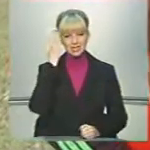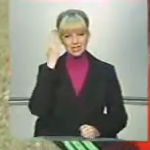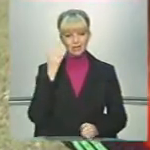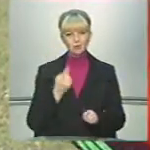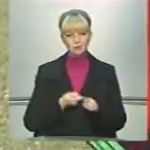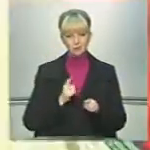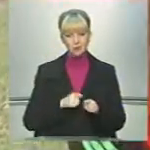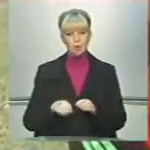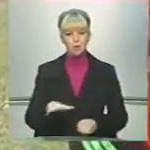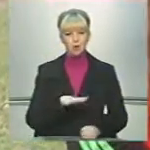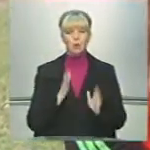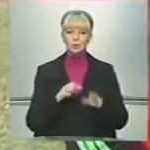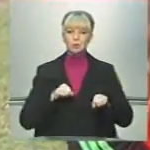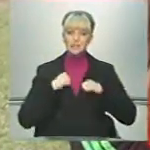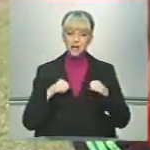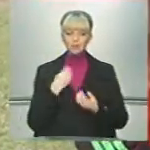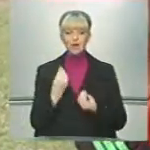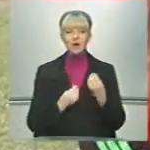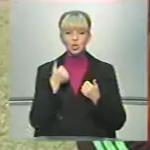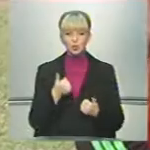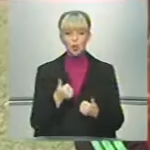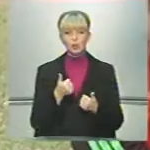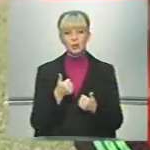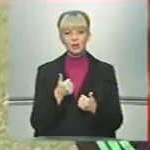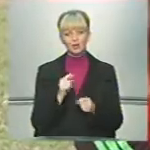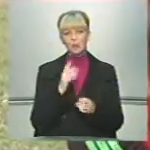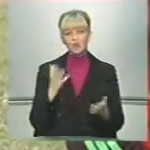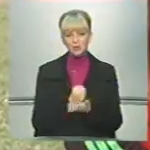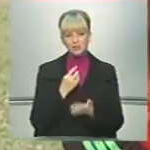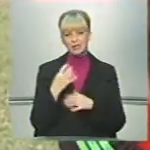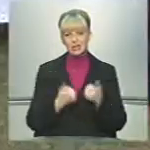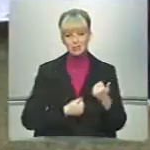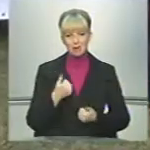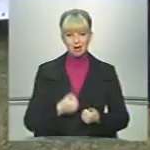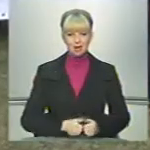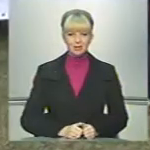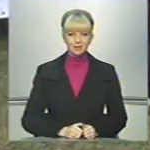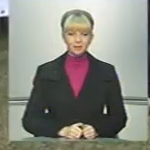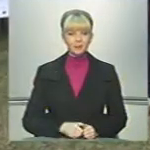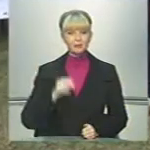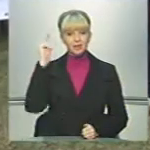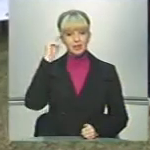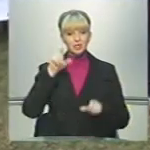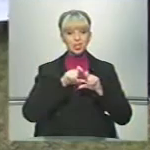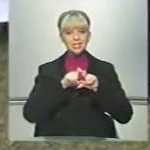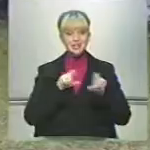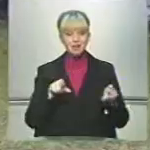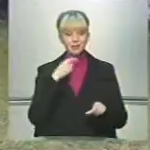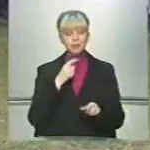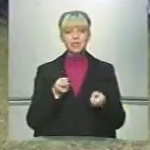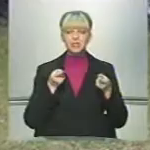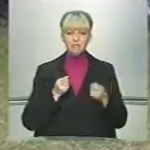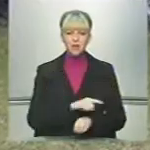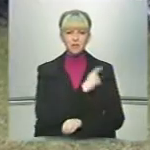на цьому майданчику. Будемо старатися грати добре, вигравати на змаганнях. У навчальному закладі кажуть, що